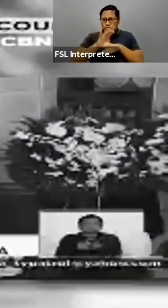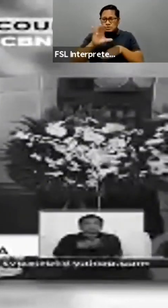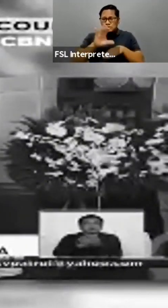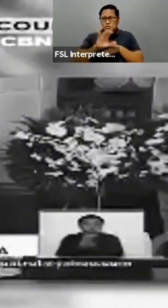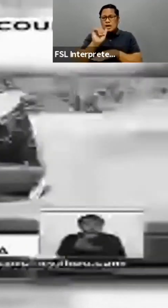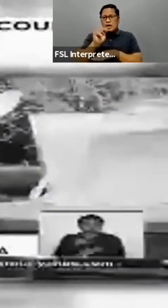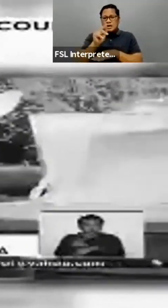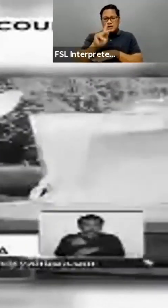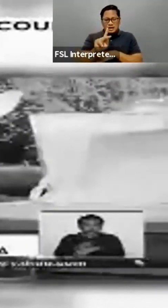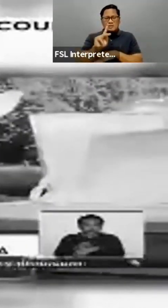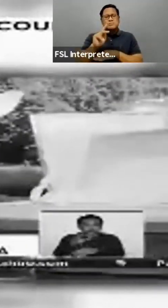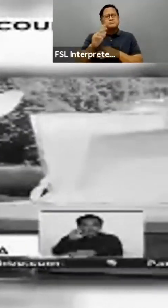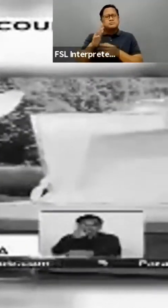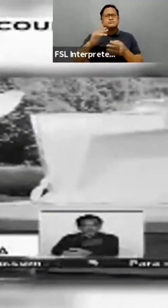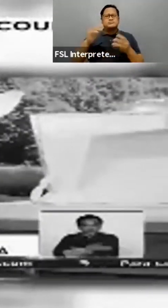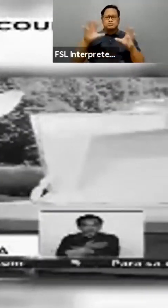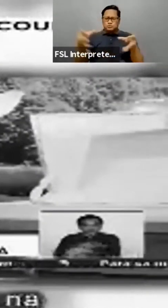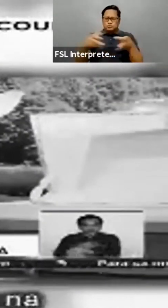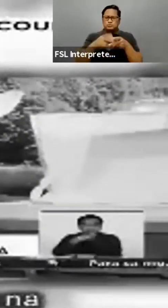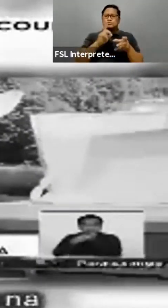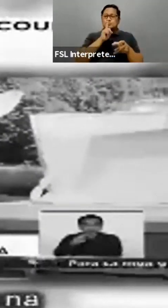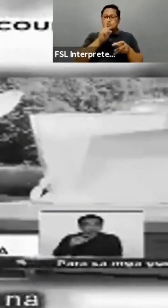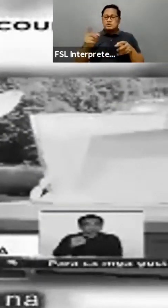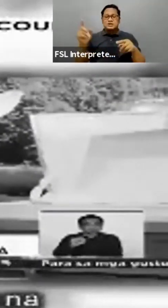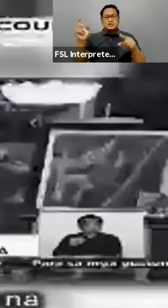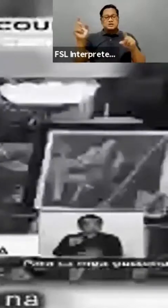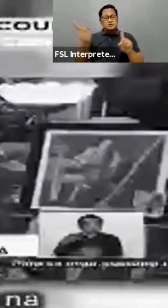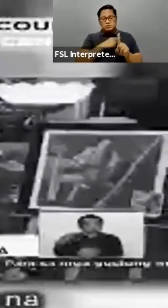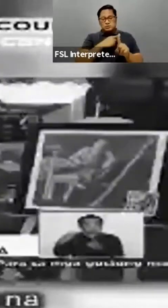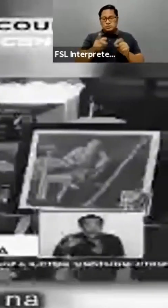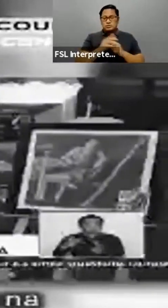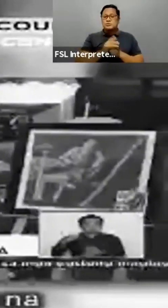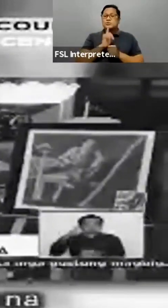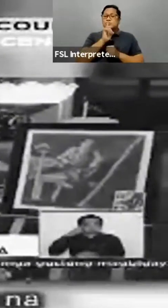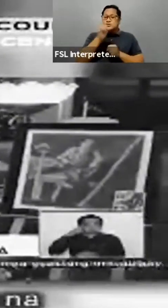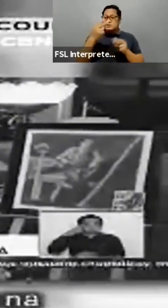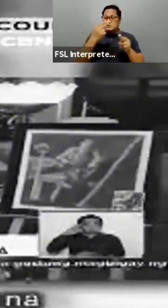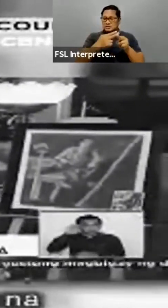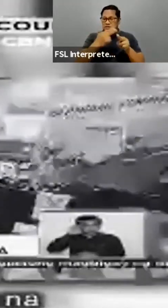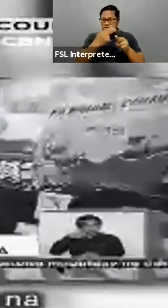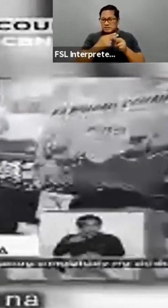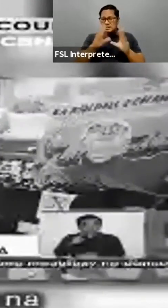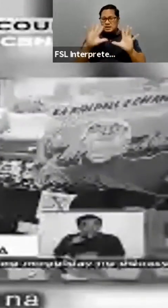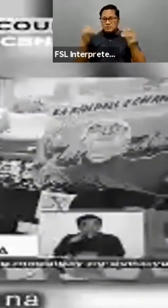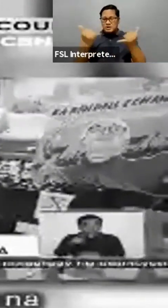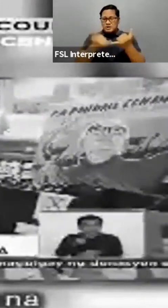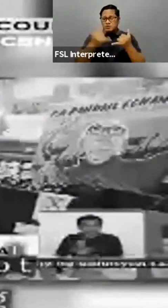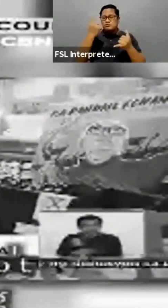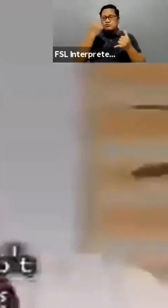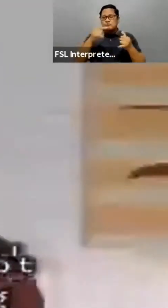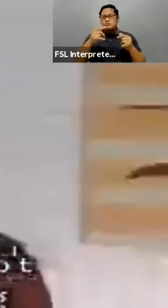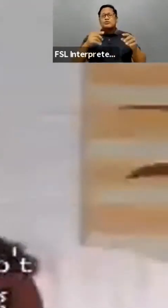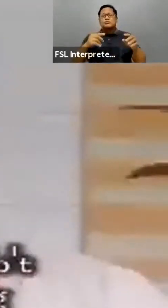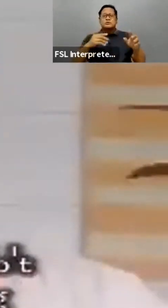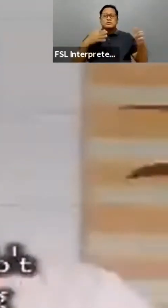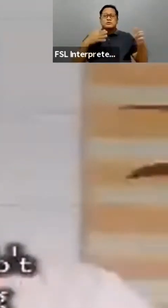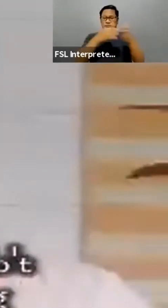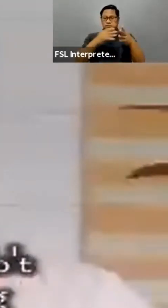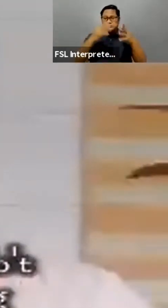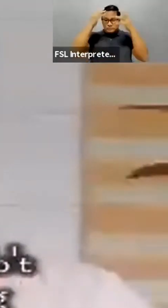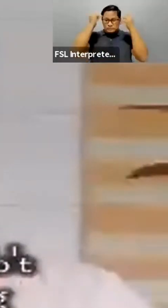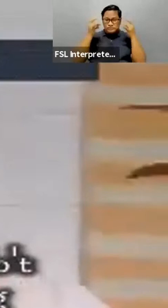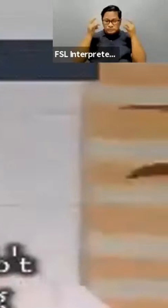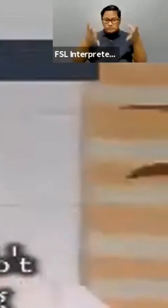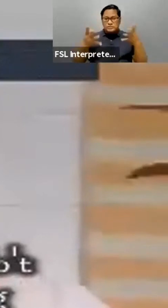Randall Ichanis na tinorture umano. Sa ngalan ng kampanya na kontra-terorista, dose-dose